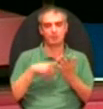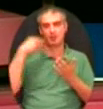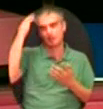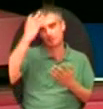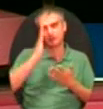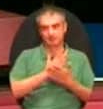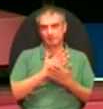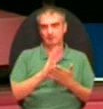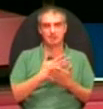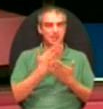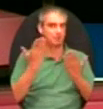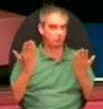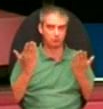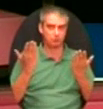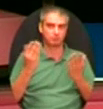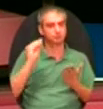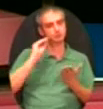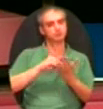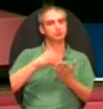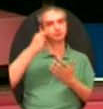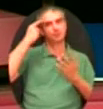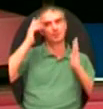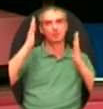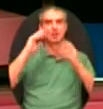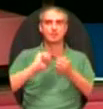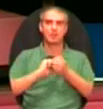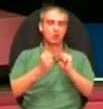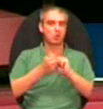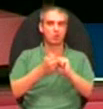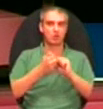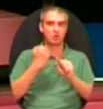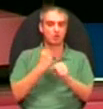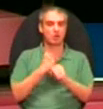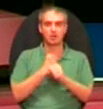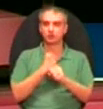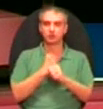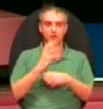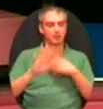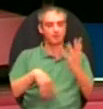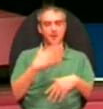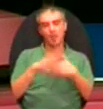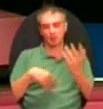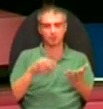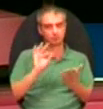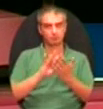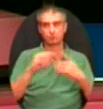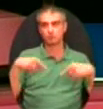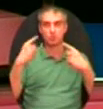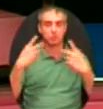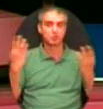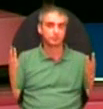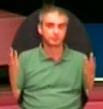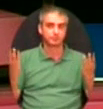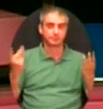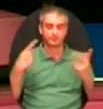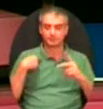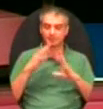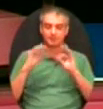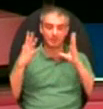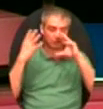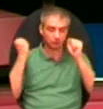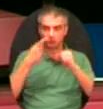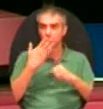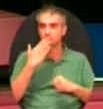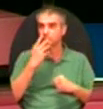שהפלסטינים החליטו לציים את הנכבה, ולעשות בלגן באותו יום. אני חושב שפתיחת